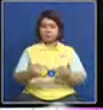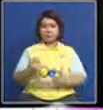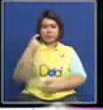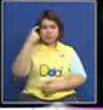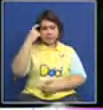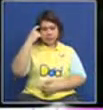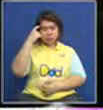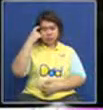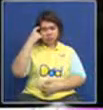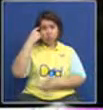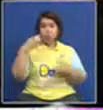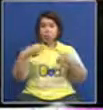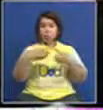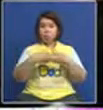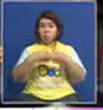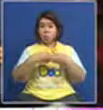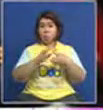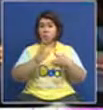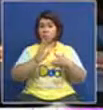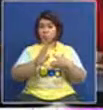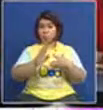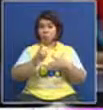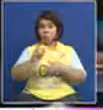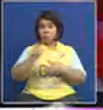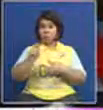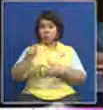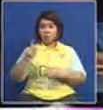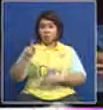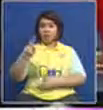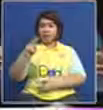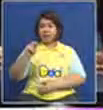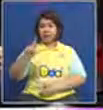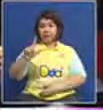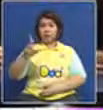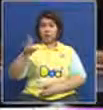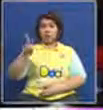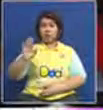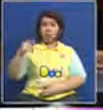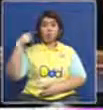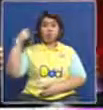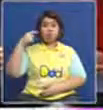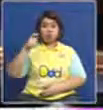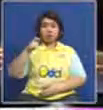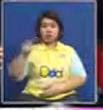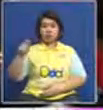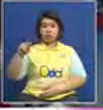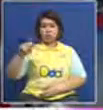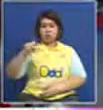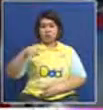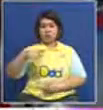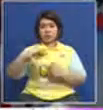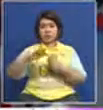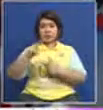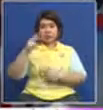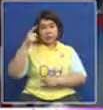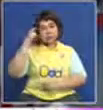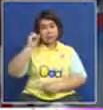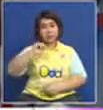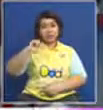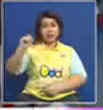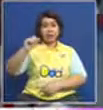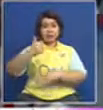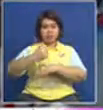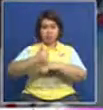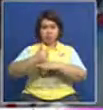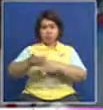าพรรคสันนิบาตแห่งชาติเพื่อประชาธิปไตยหรือ NLD ของนางองซานซูจีจะคว้าชัยและได้เป็นแกนนำในการ